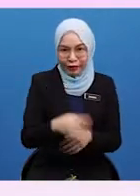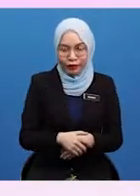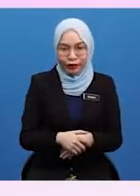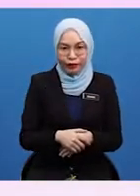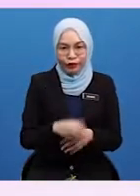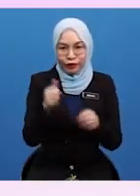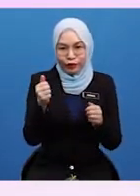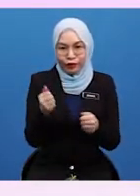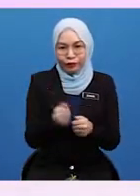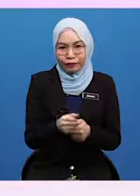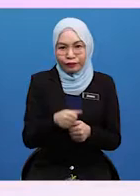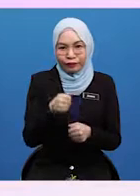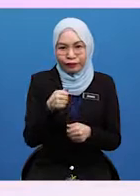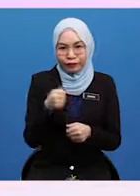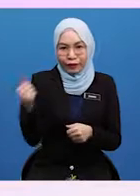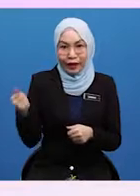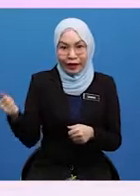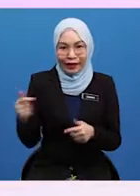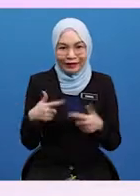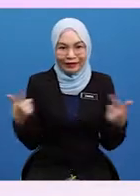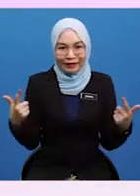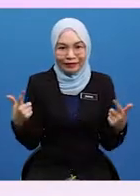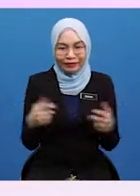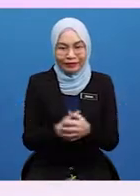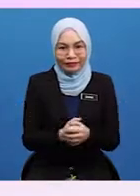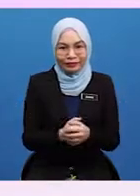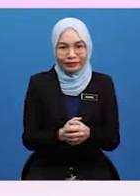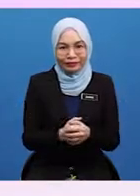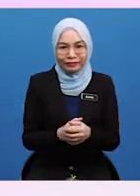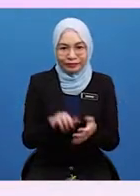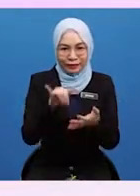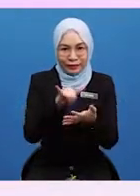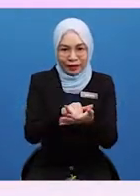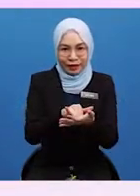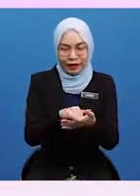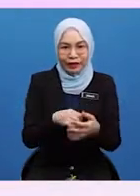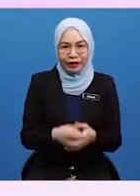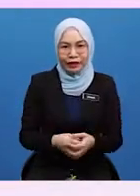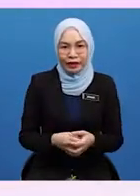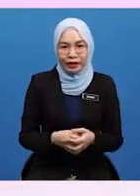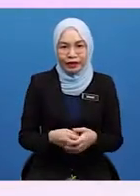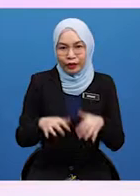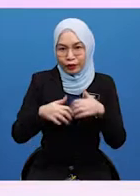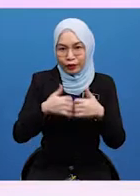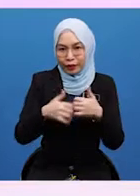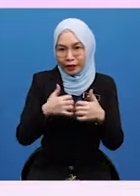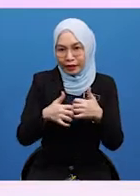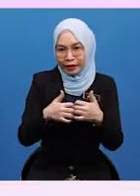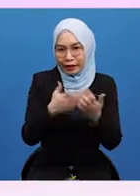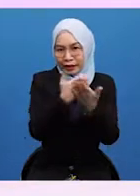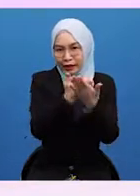yang seterusnya yaitu yang keempat adalah mesin fax